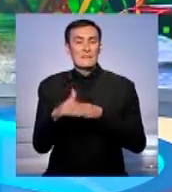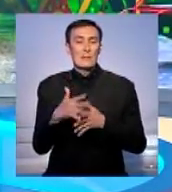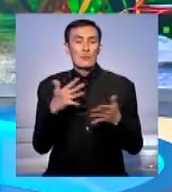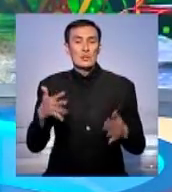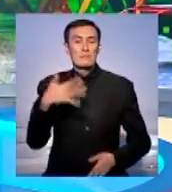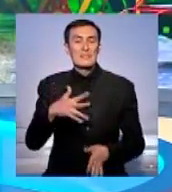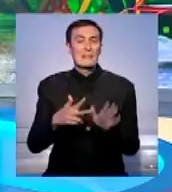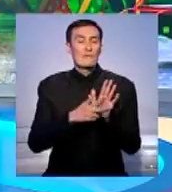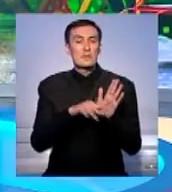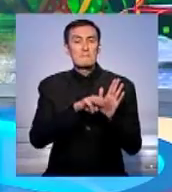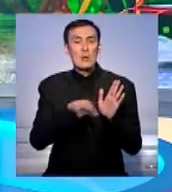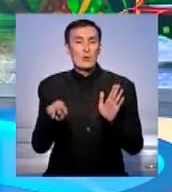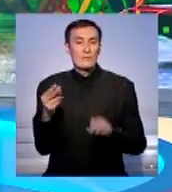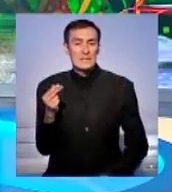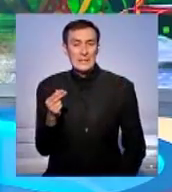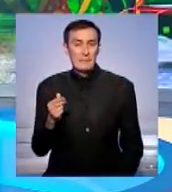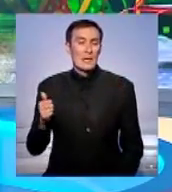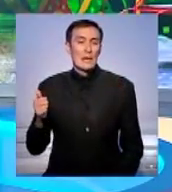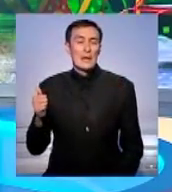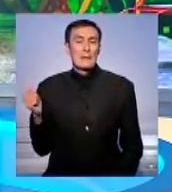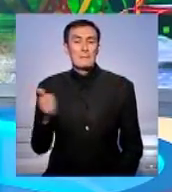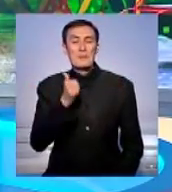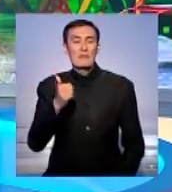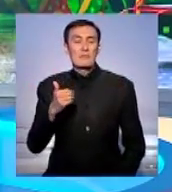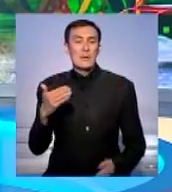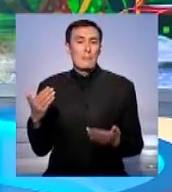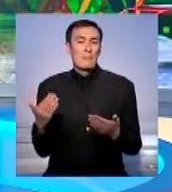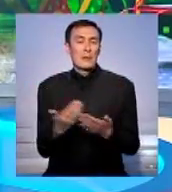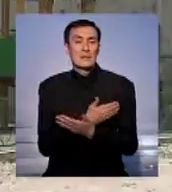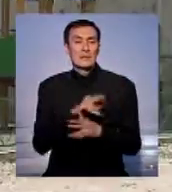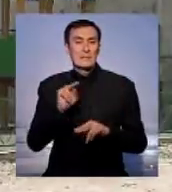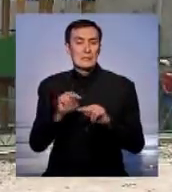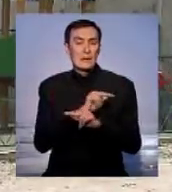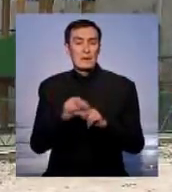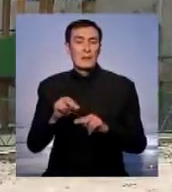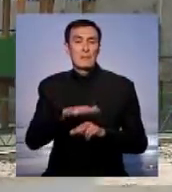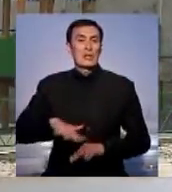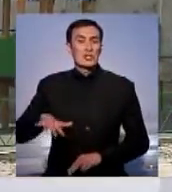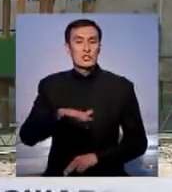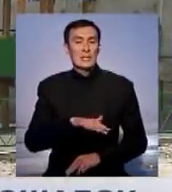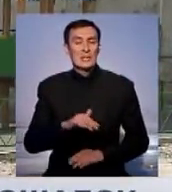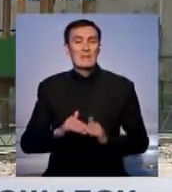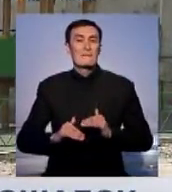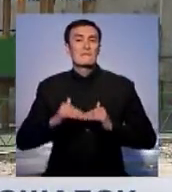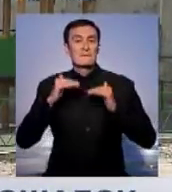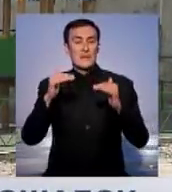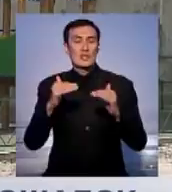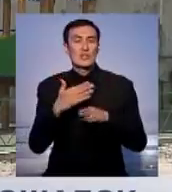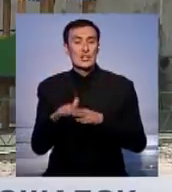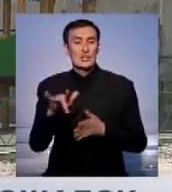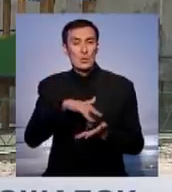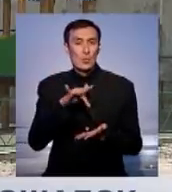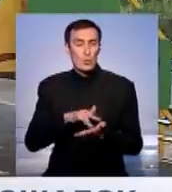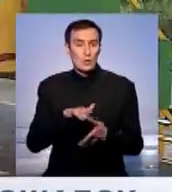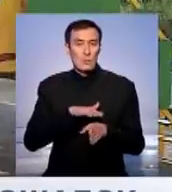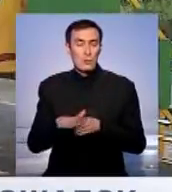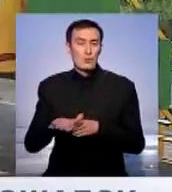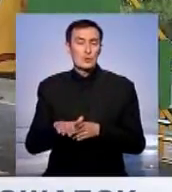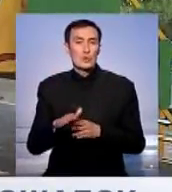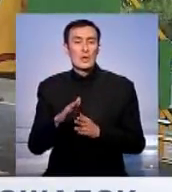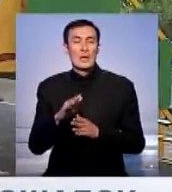больше 58 миллионов тенге. Первыми модернизировали 2 площадки в верхней зоне города. Они полностью